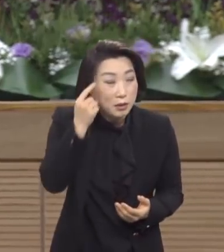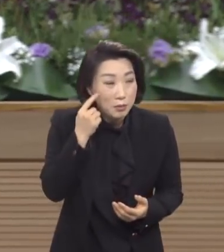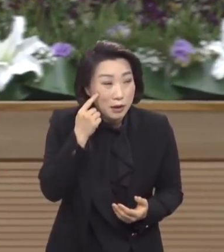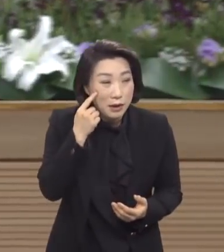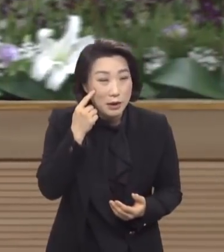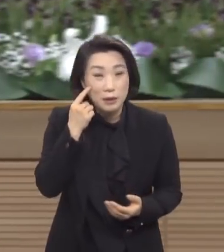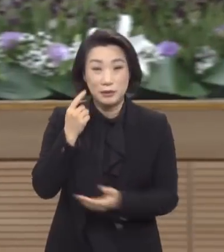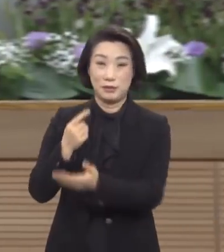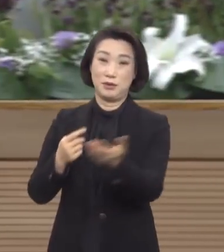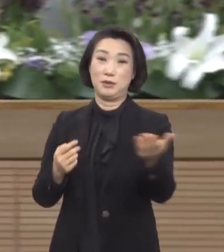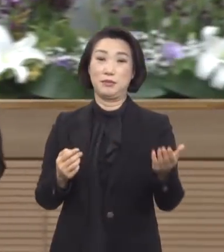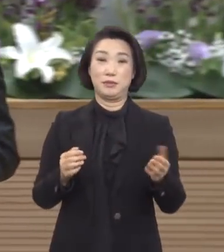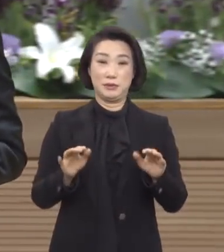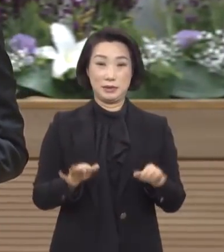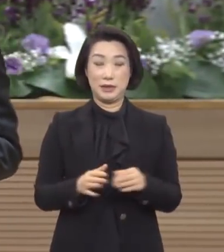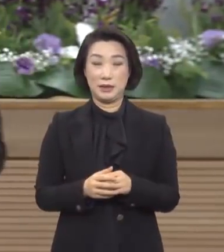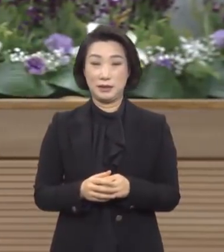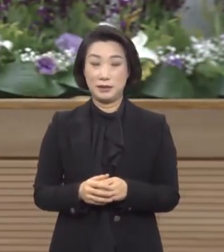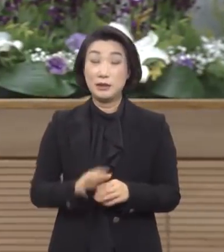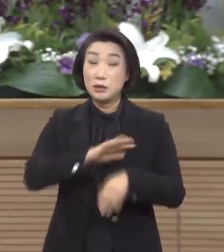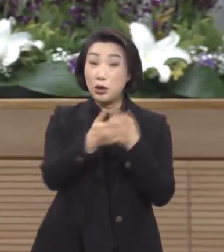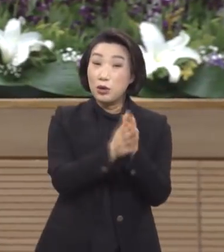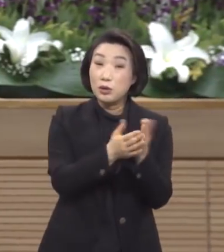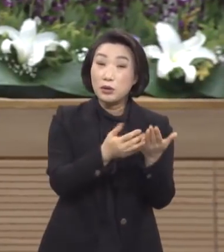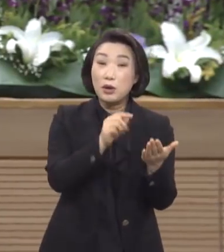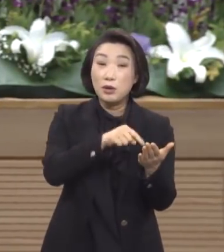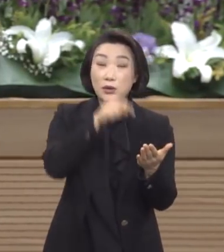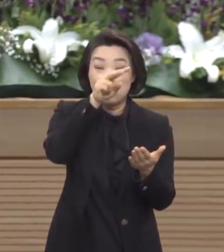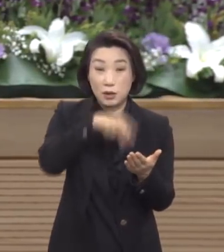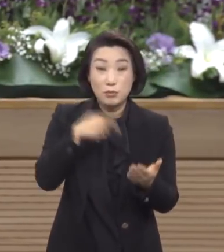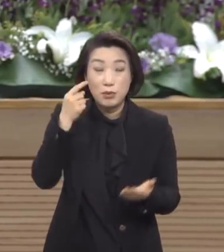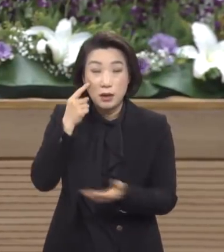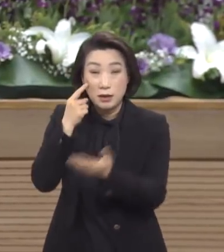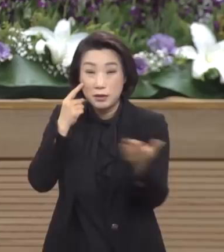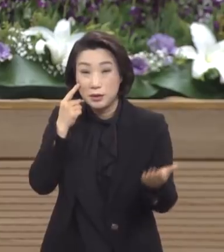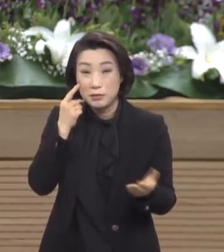여러분, 이게 성경에 보세요.